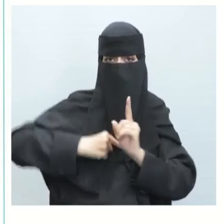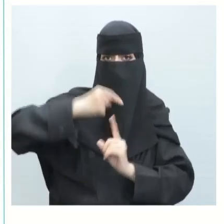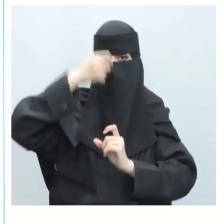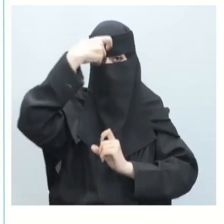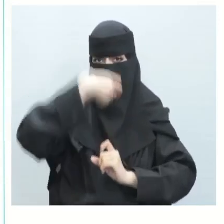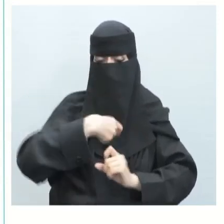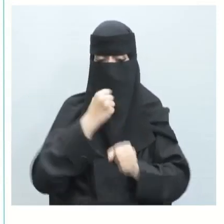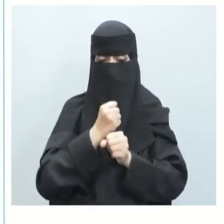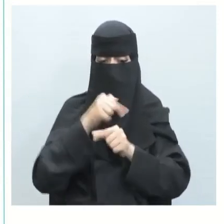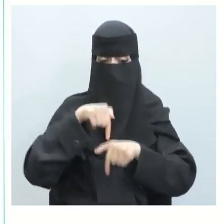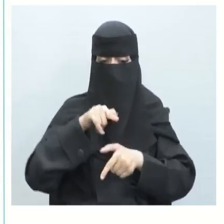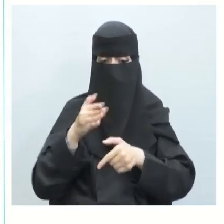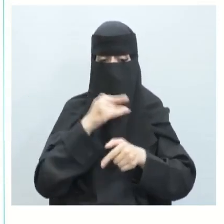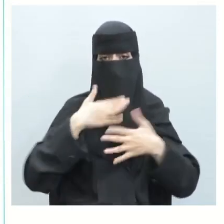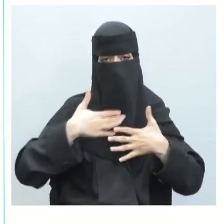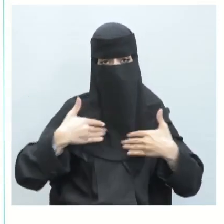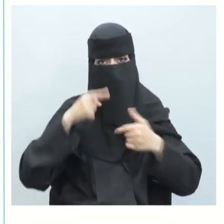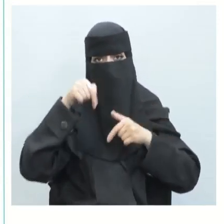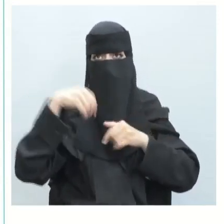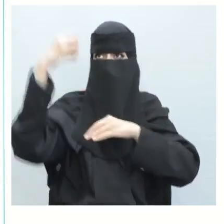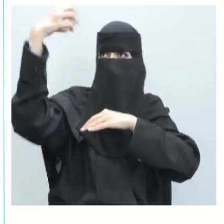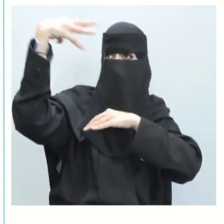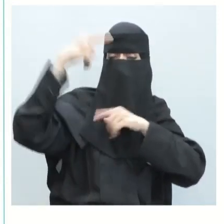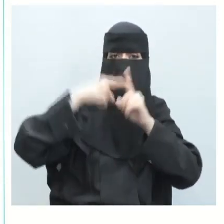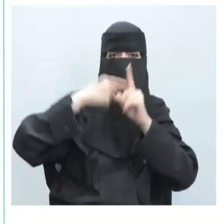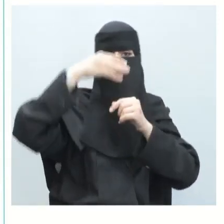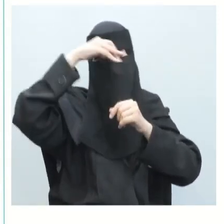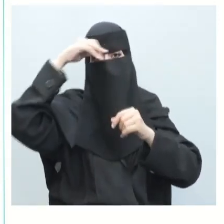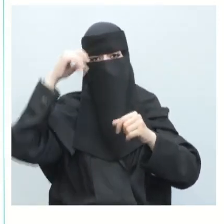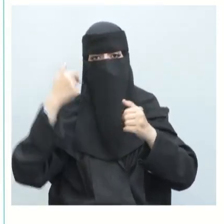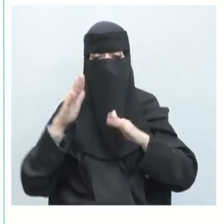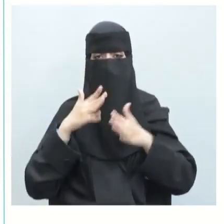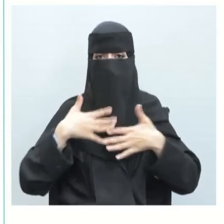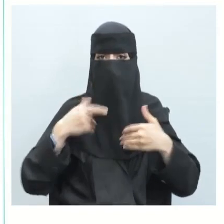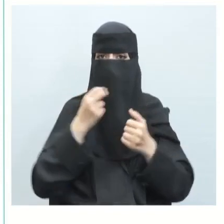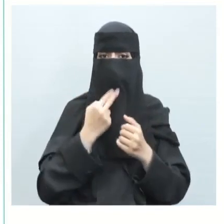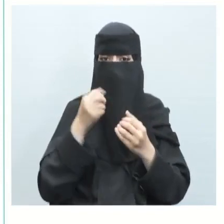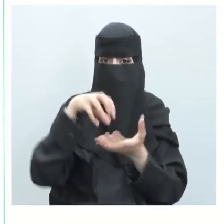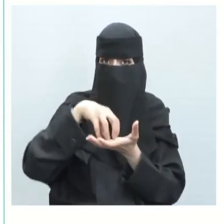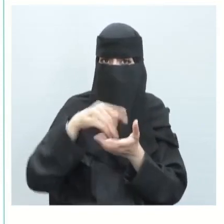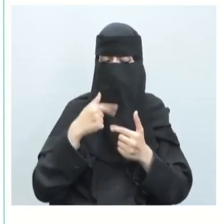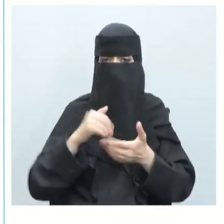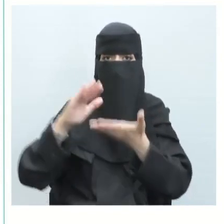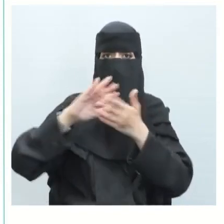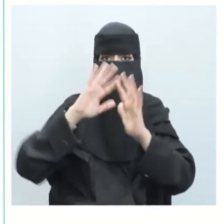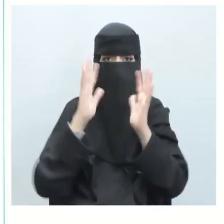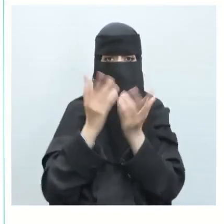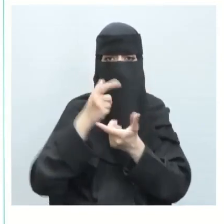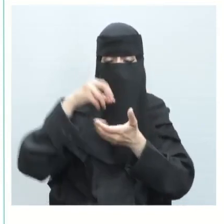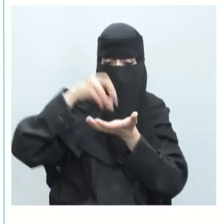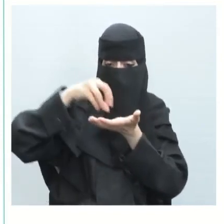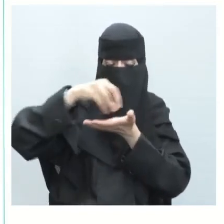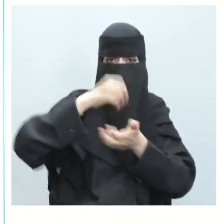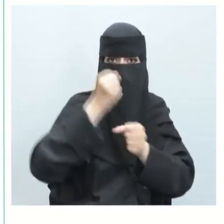الوظيفي بالعوامل البيئيه والاساسيه مثل الاضاءه درجه الحراره التهويه النظافه مناطق العمل